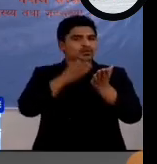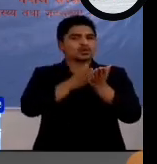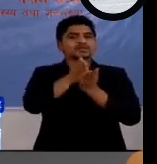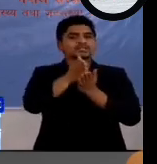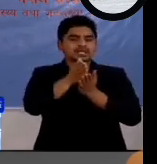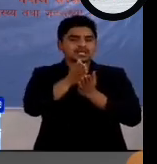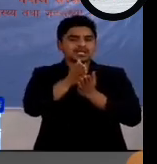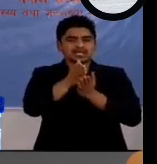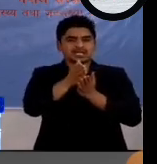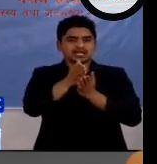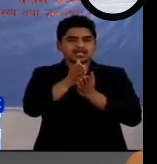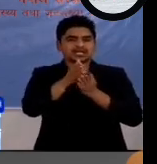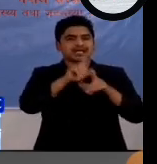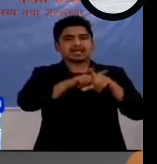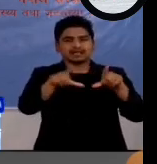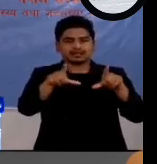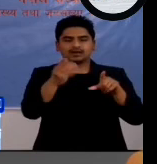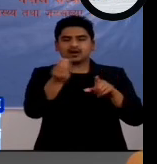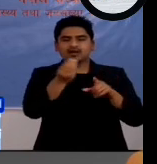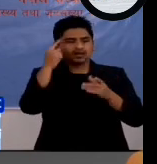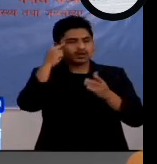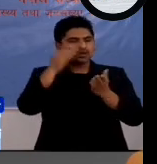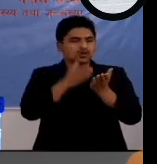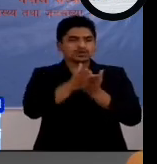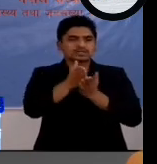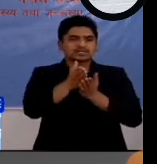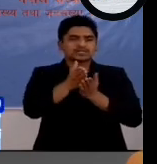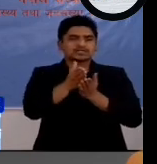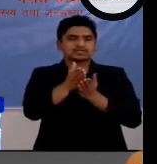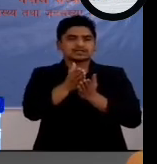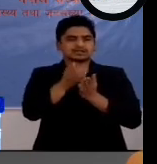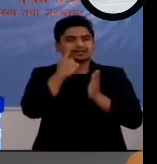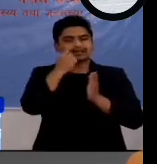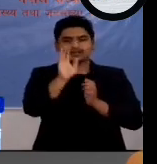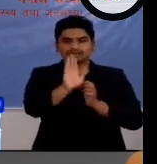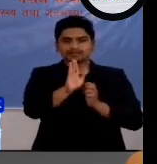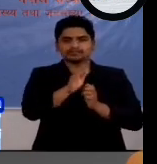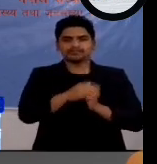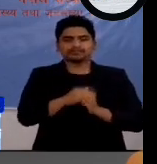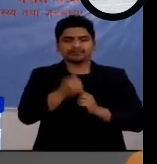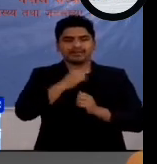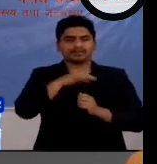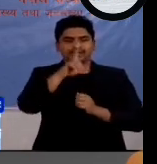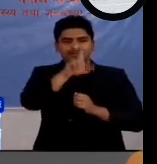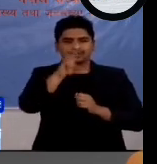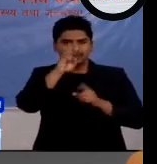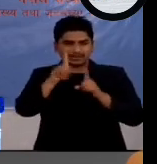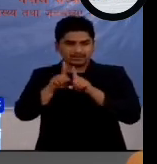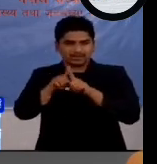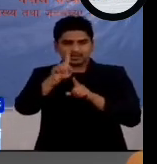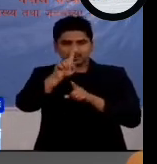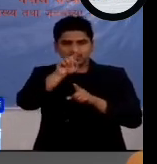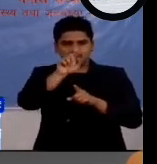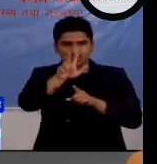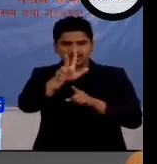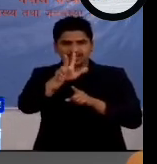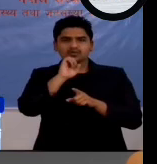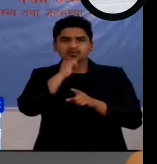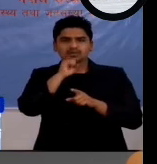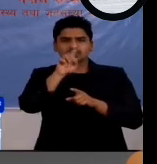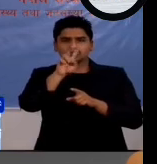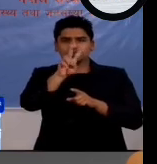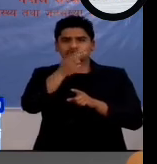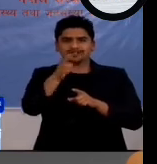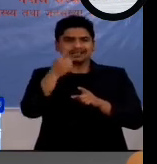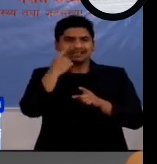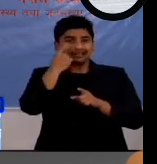हामी असिम्प्टोमेटिक भन्छौं अथवा हल्का लक्षणहरू भएको माइल्ड सिम्पटम्स भएको बढी देखिएको छ। हाम्रो नेपालमा पनि 18 वर्षका 2